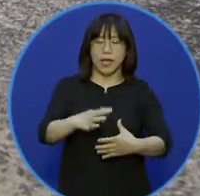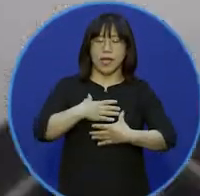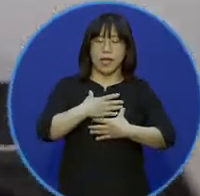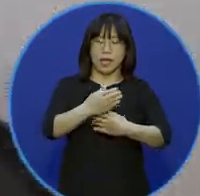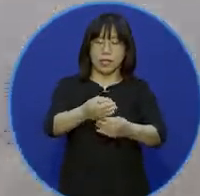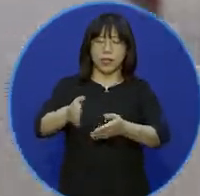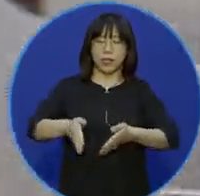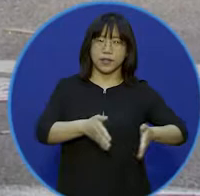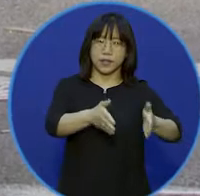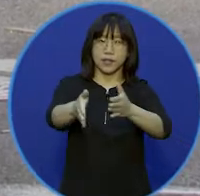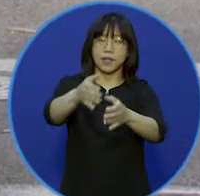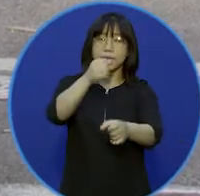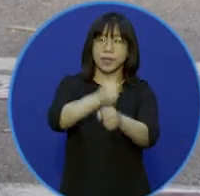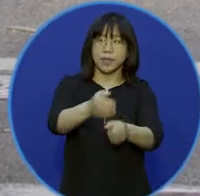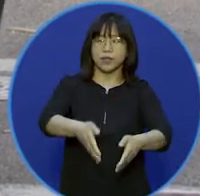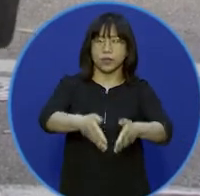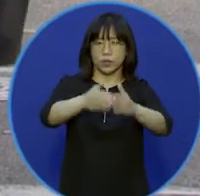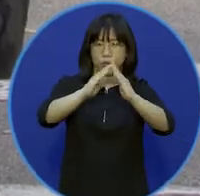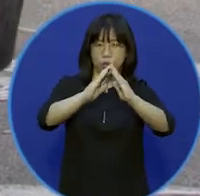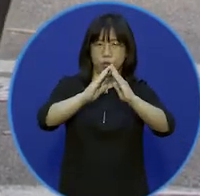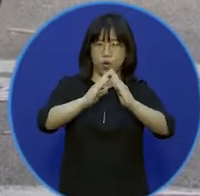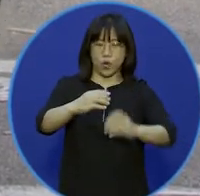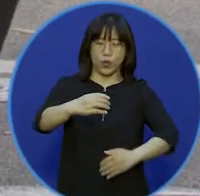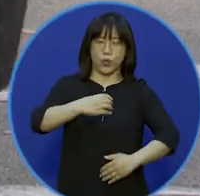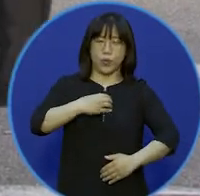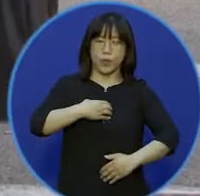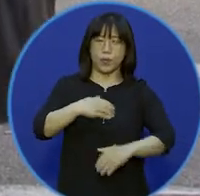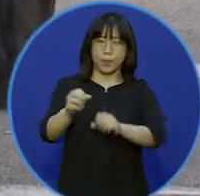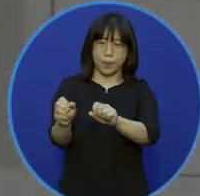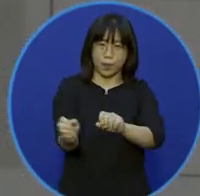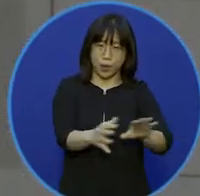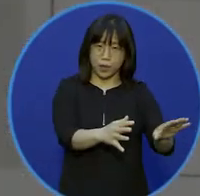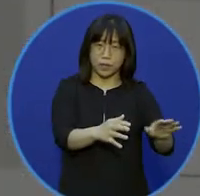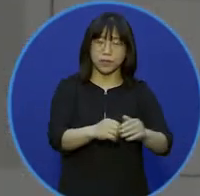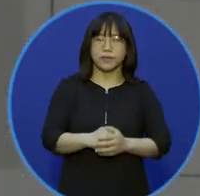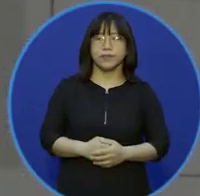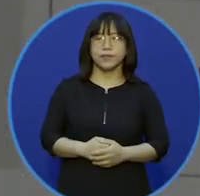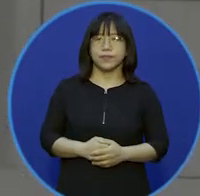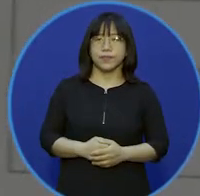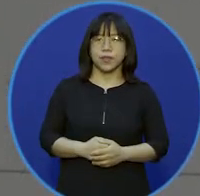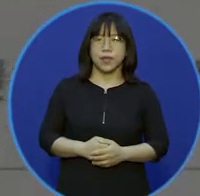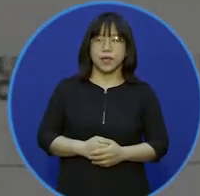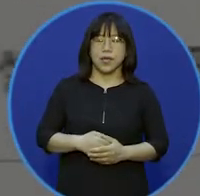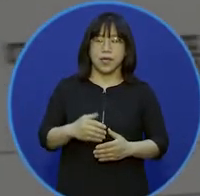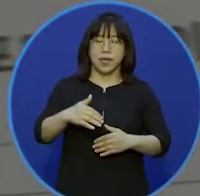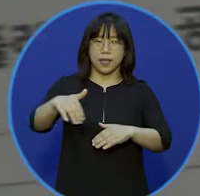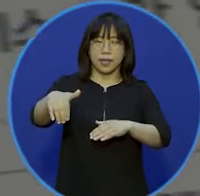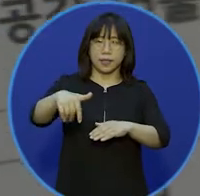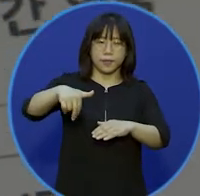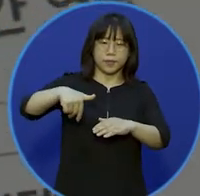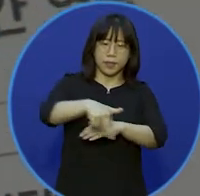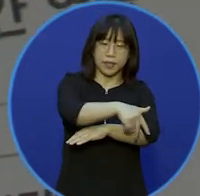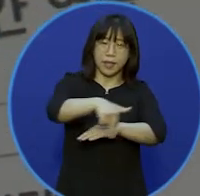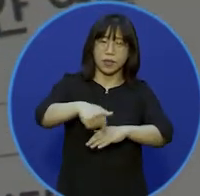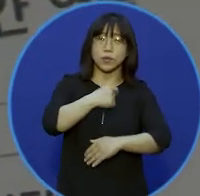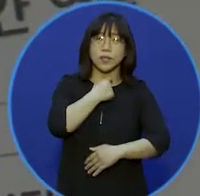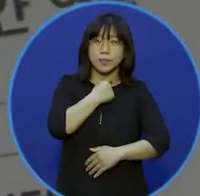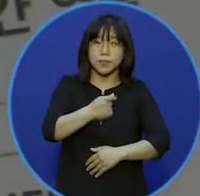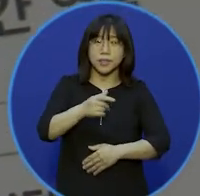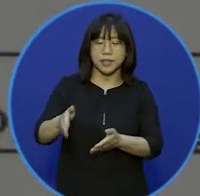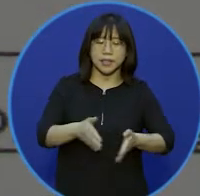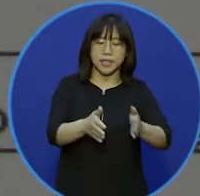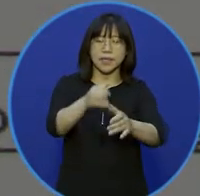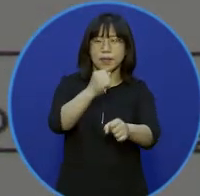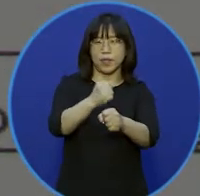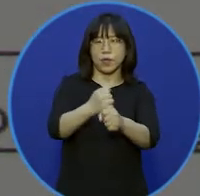안전 테마로를 조성하는 등 혼잡한 도로의 위험 요소를 줄이고 쾌적하고 다니고 싶은 거리로 정비하며